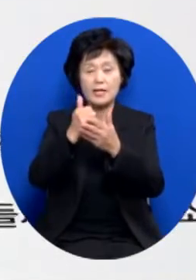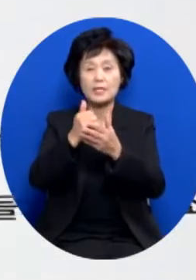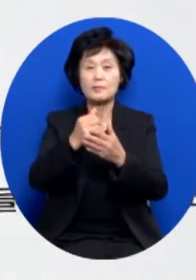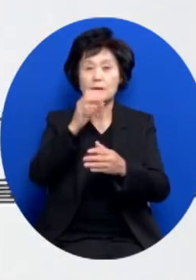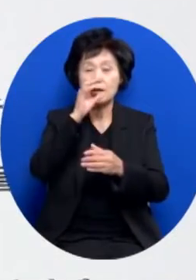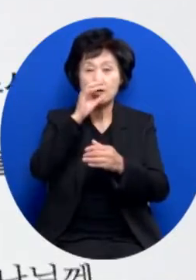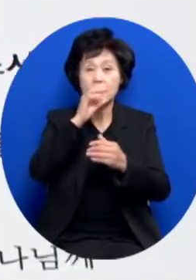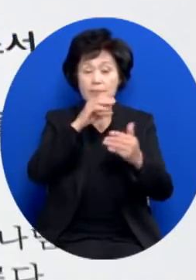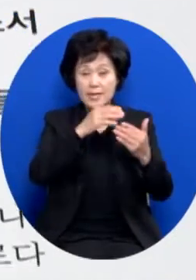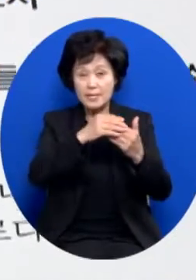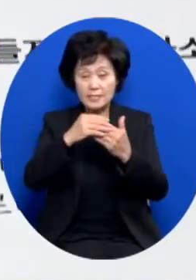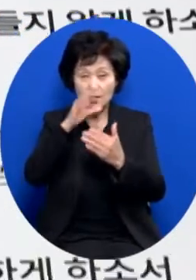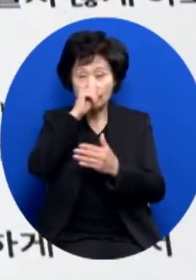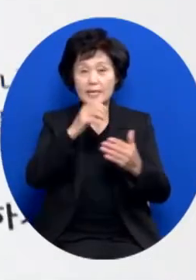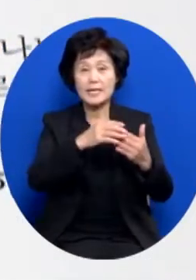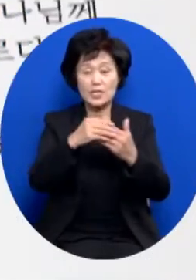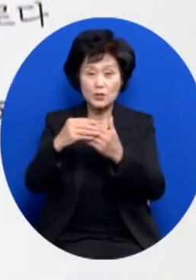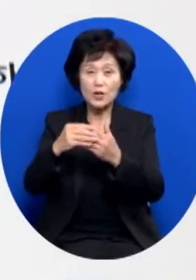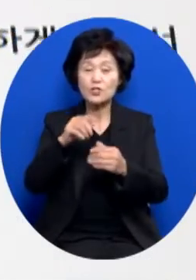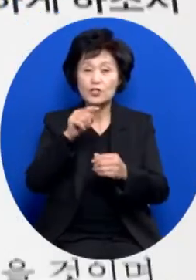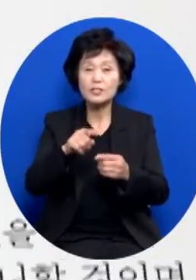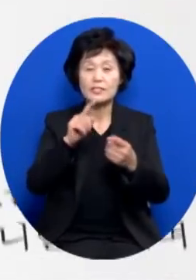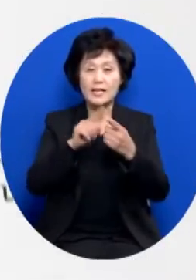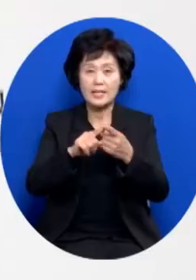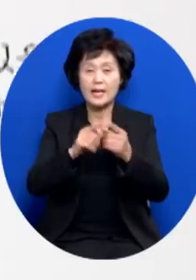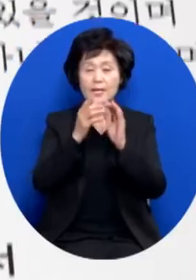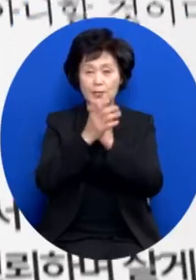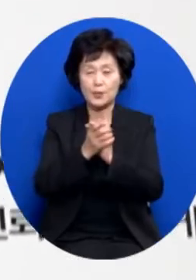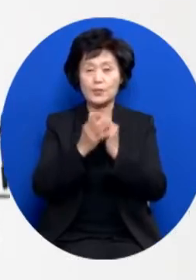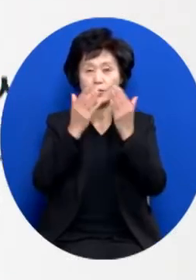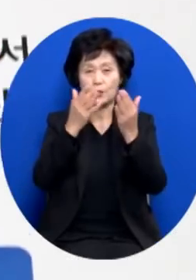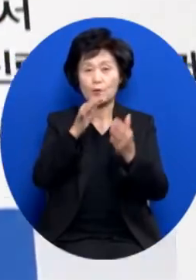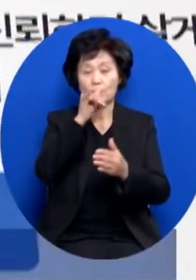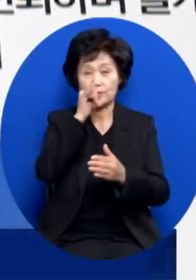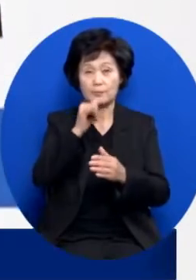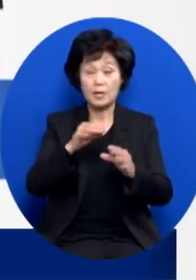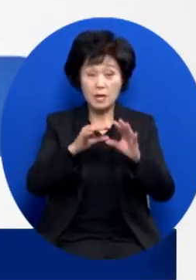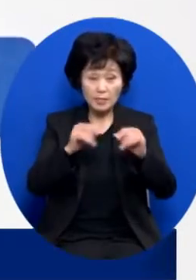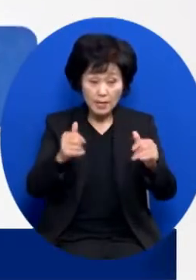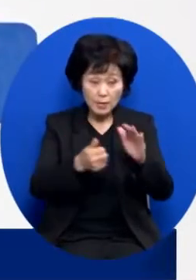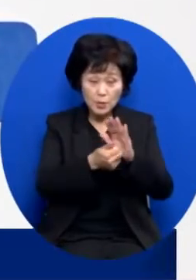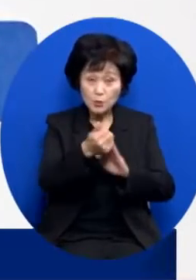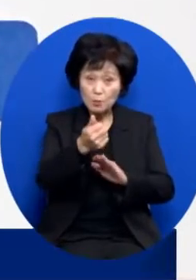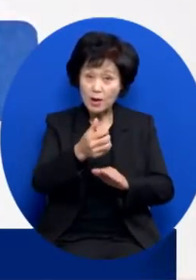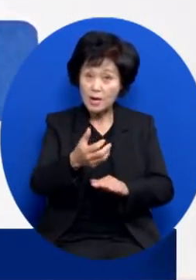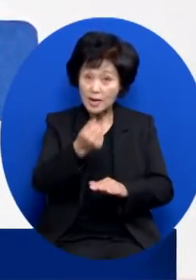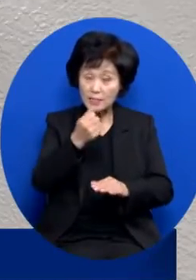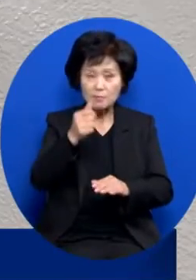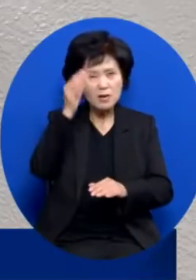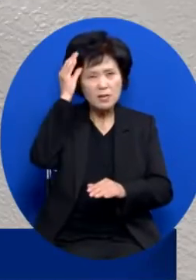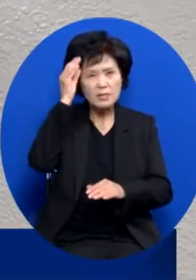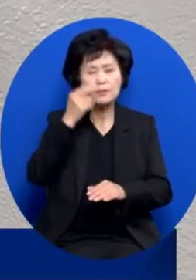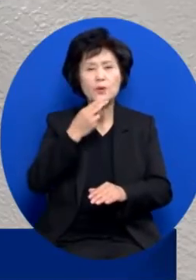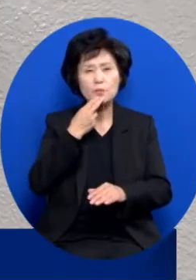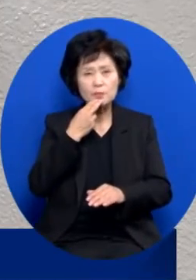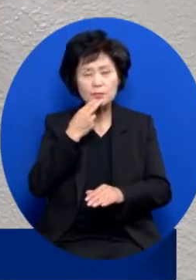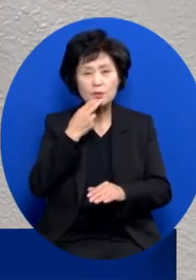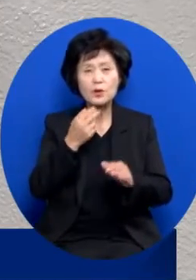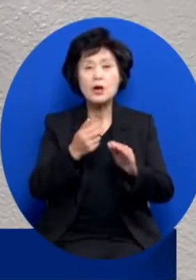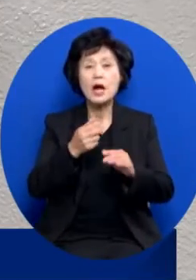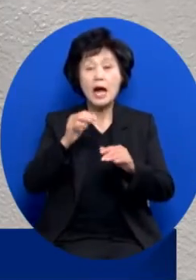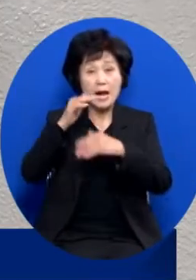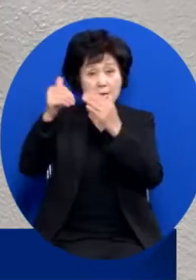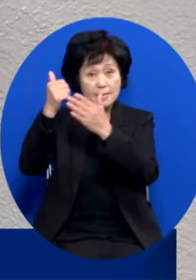선하게 인도해 주실 거라는 확신의 기도입니다. 땅에 소망을 품으면 미래가 없지만 하나님께 소망을